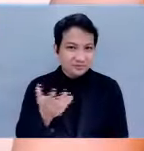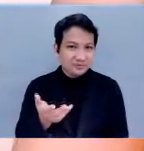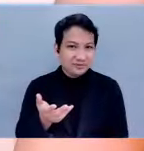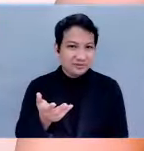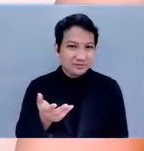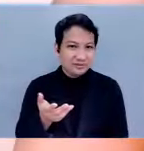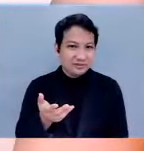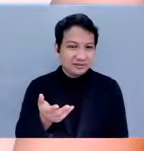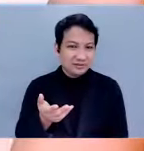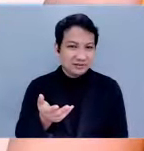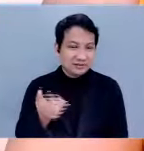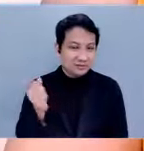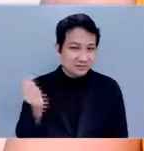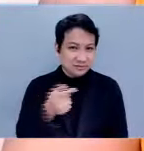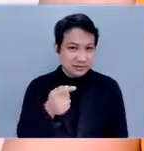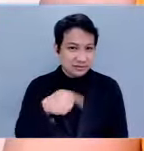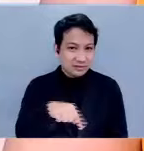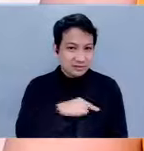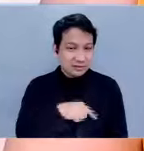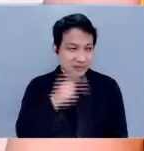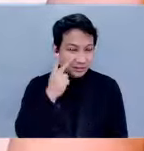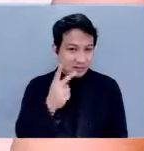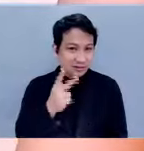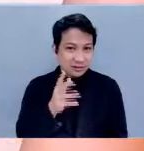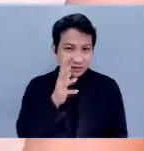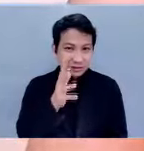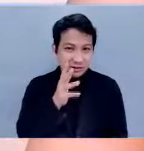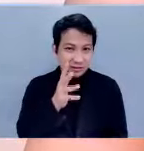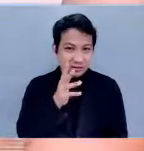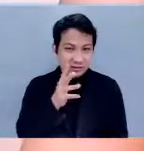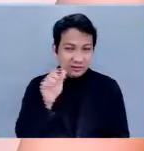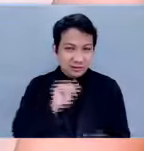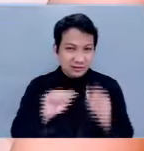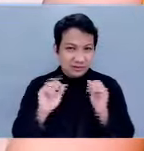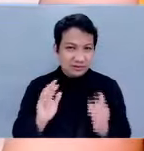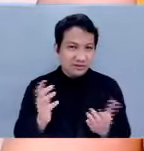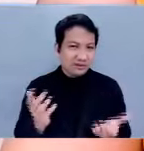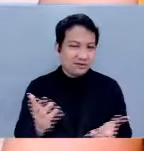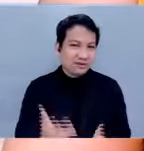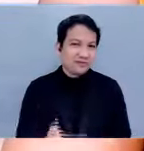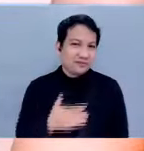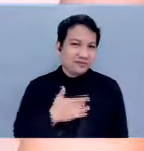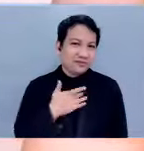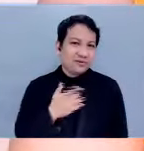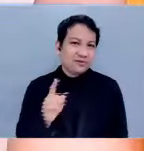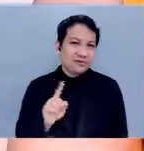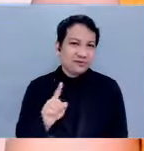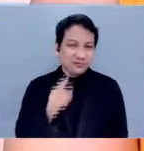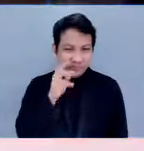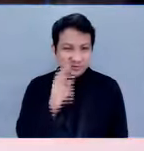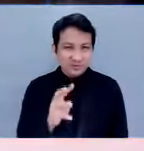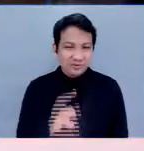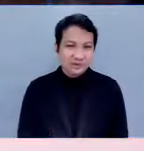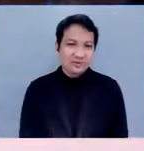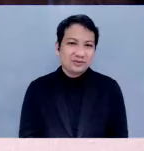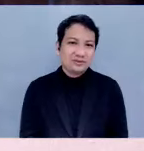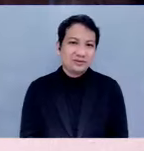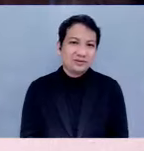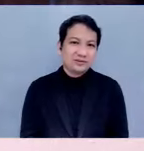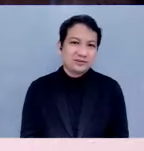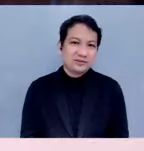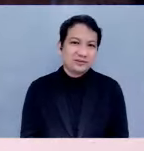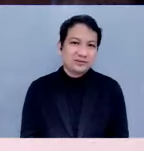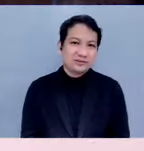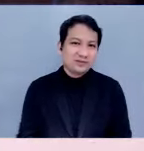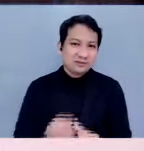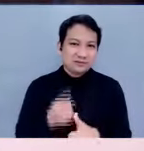like everybody, pero parang as a mommy or as an actor, ano ba? How did you feel watching the Ako kasi, una, dahil